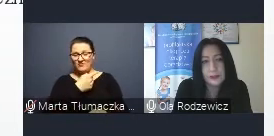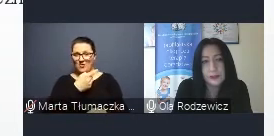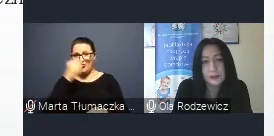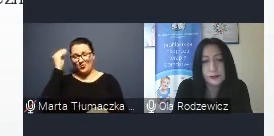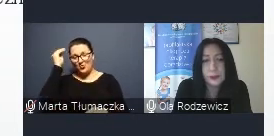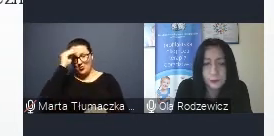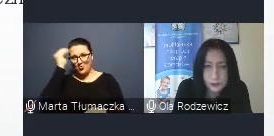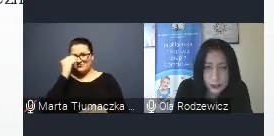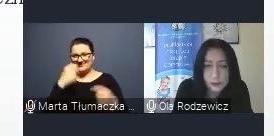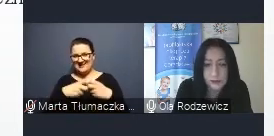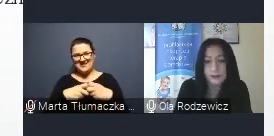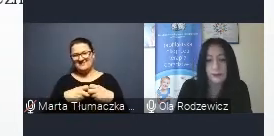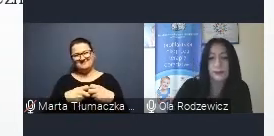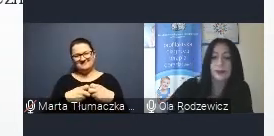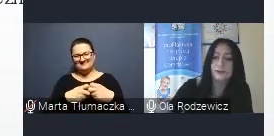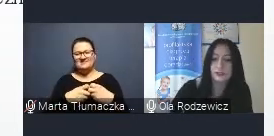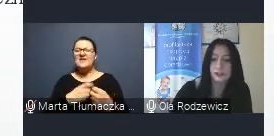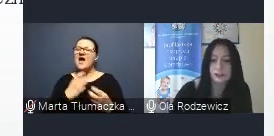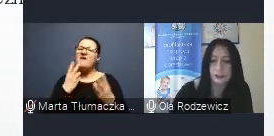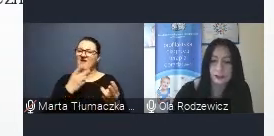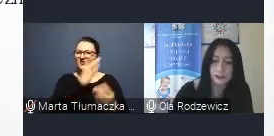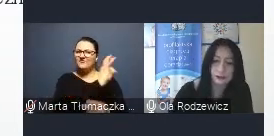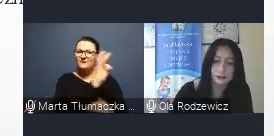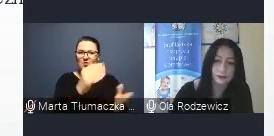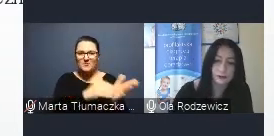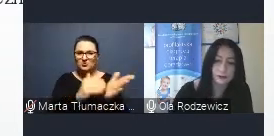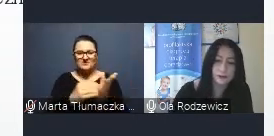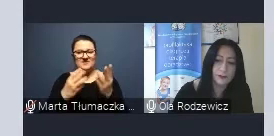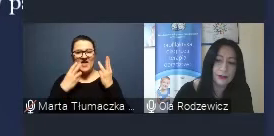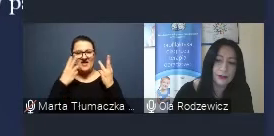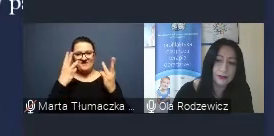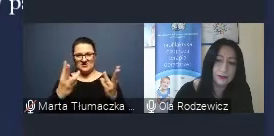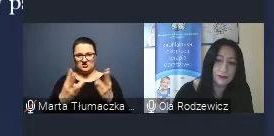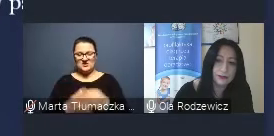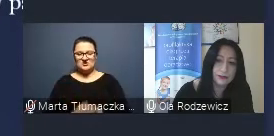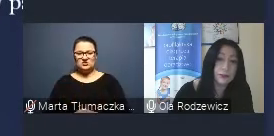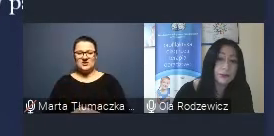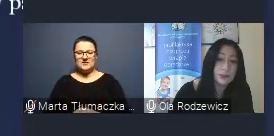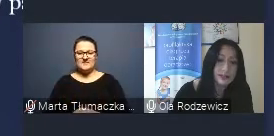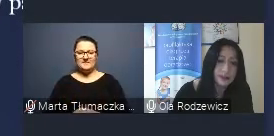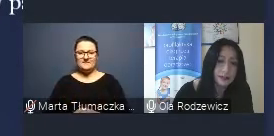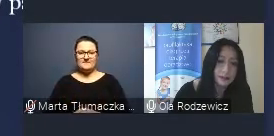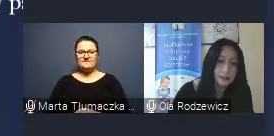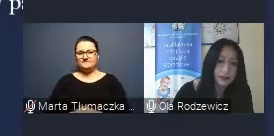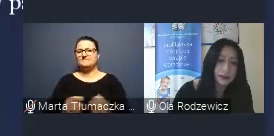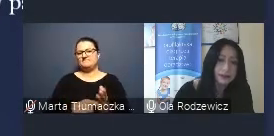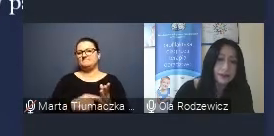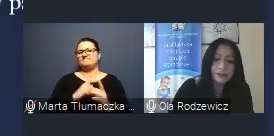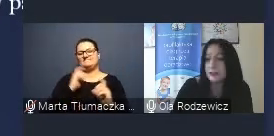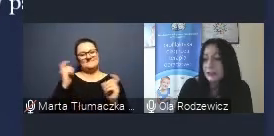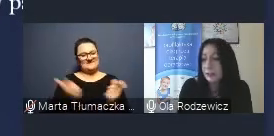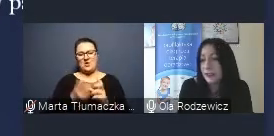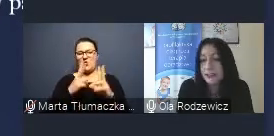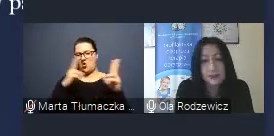że to ich potrzeby są najważniejsze w cyklu kształcenia.